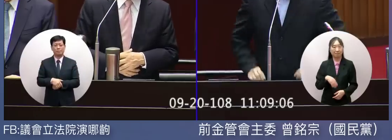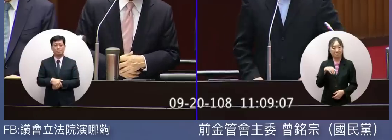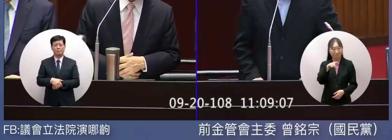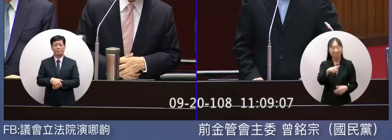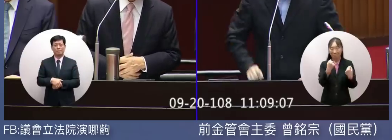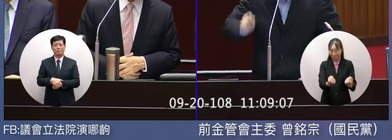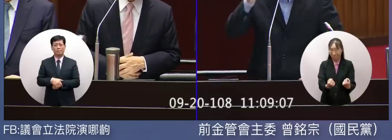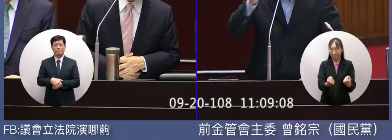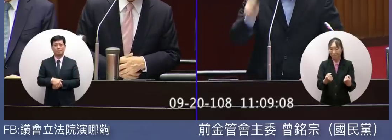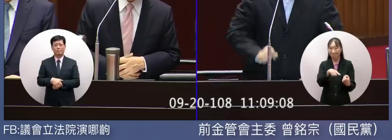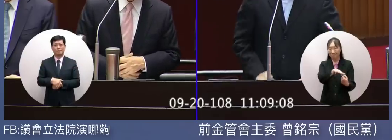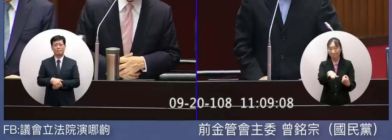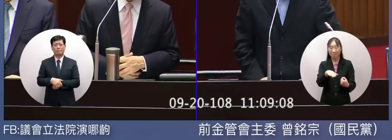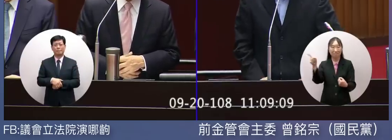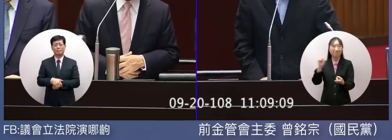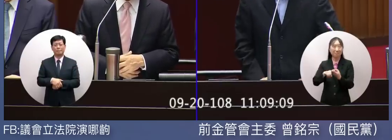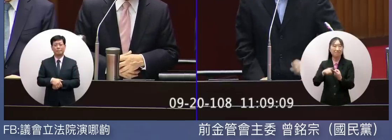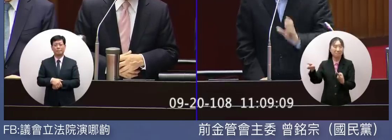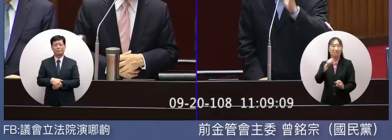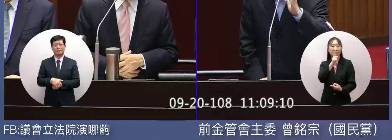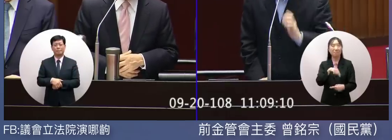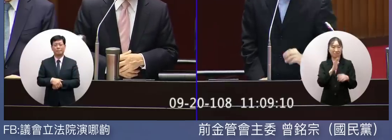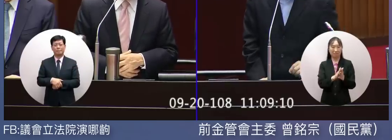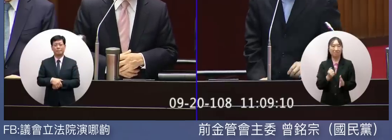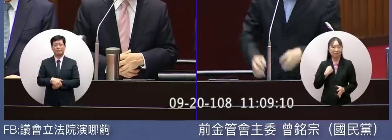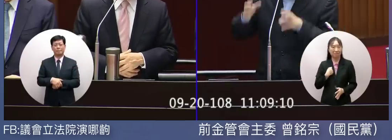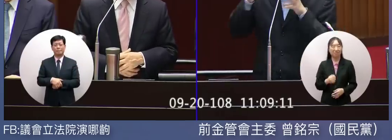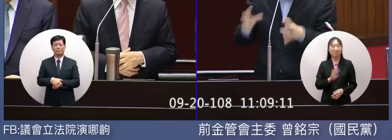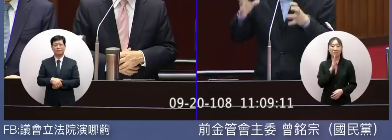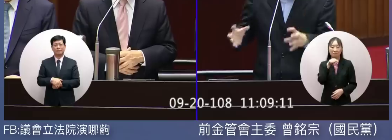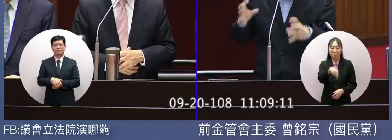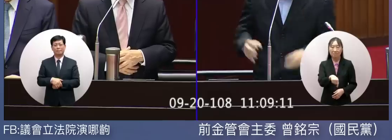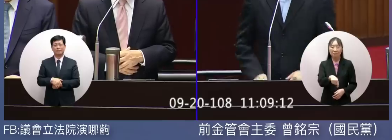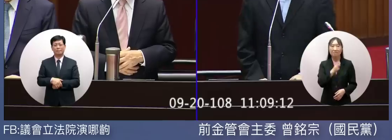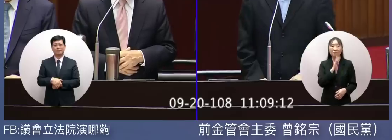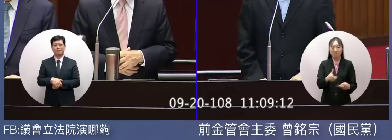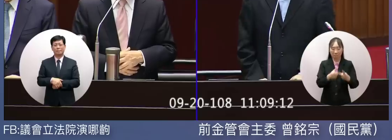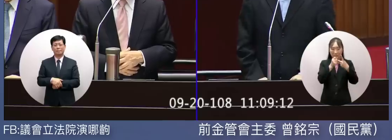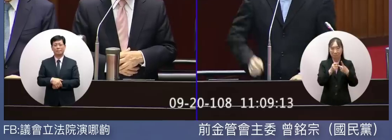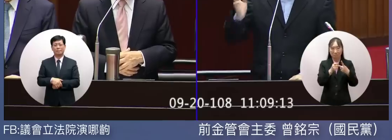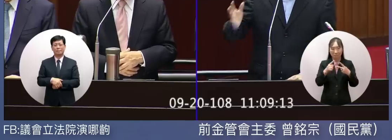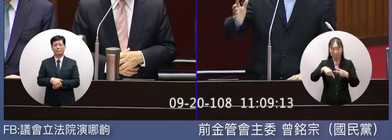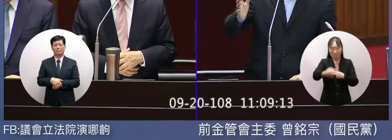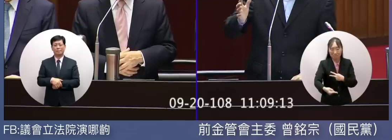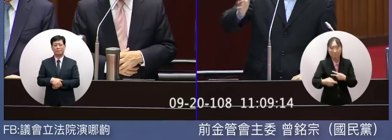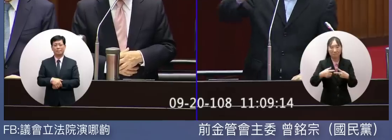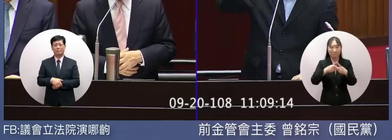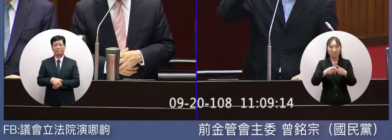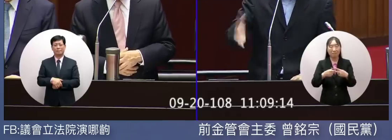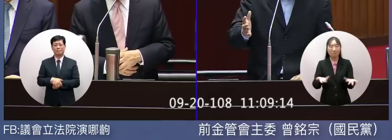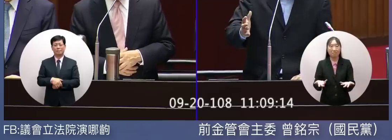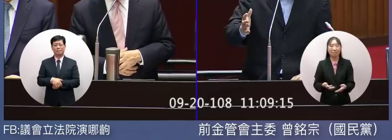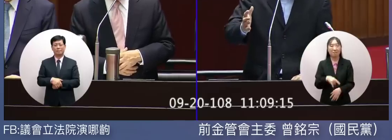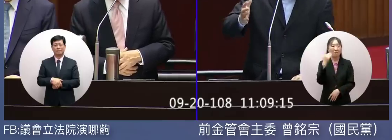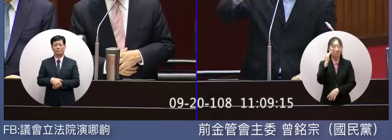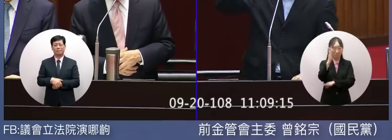你在场，他当然始终了解。不瞒你说，这个是第二段，当你政府做成